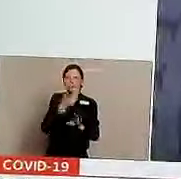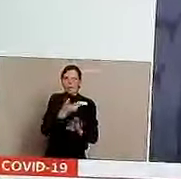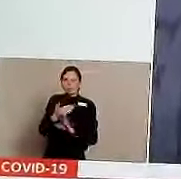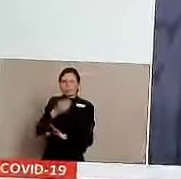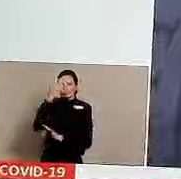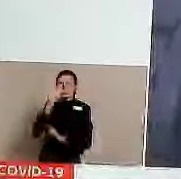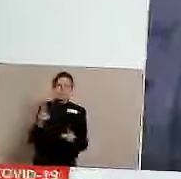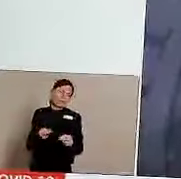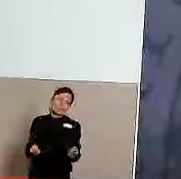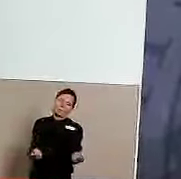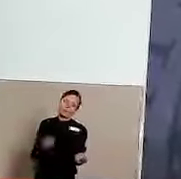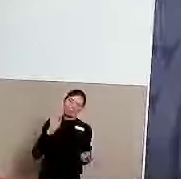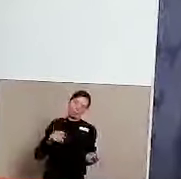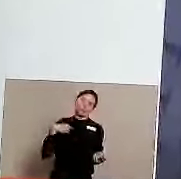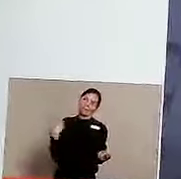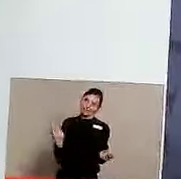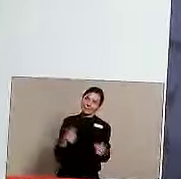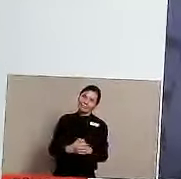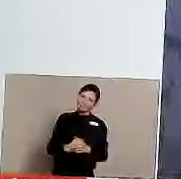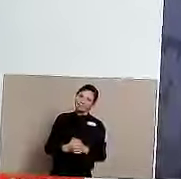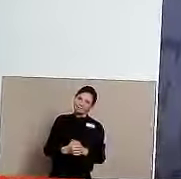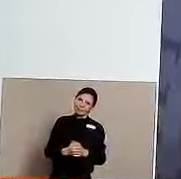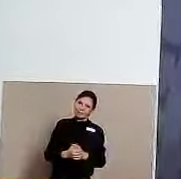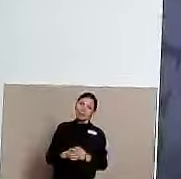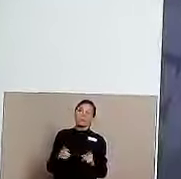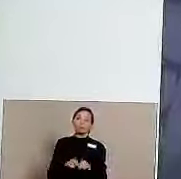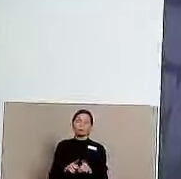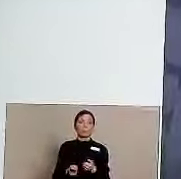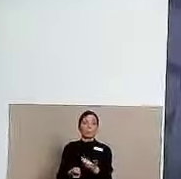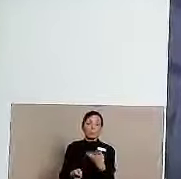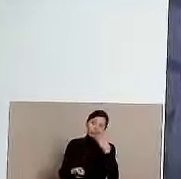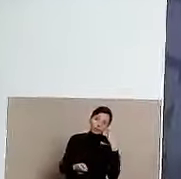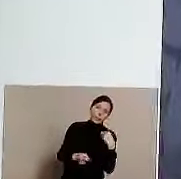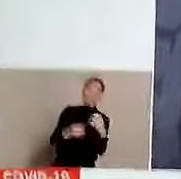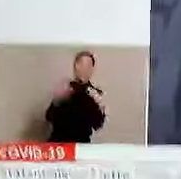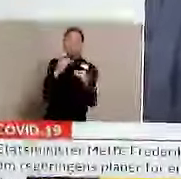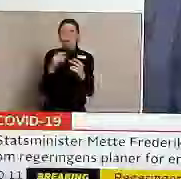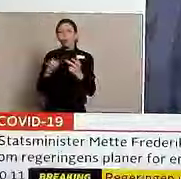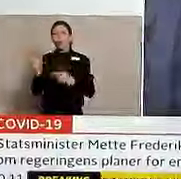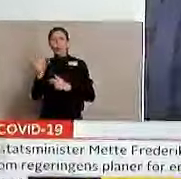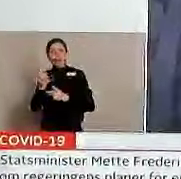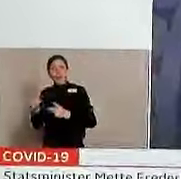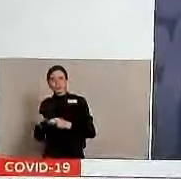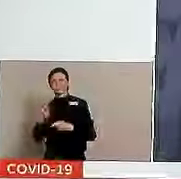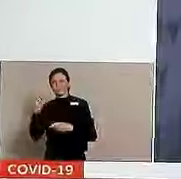يعني تؤمن السلامة للمواطنين في الدنمارك.